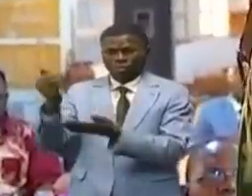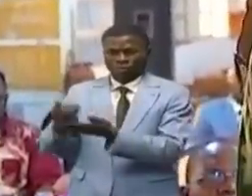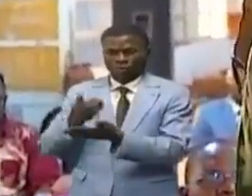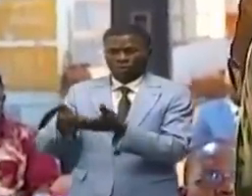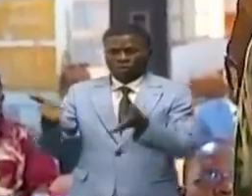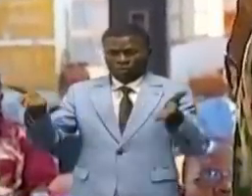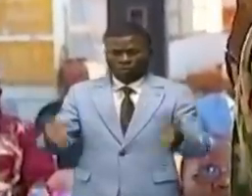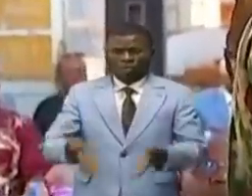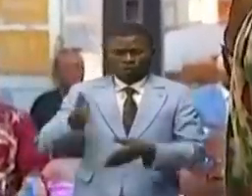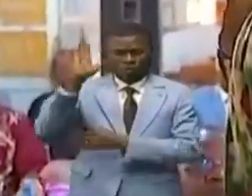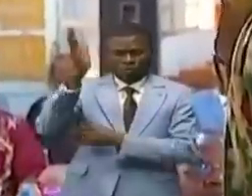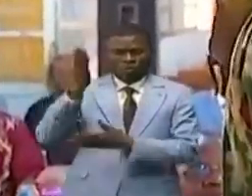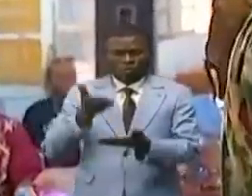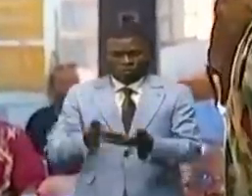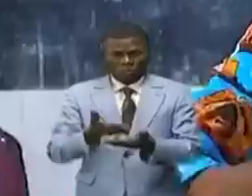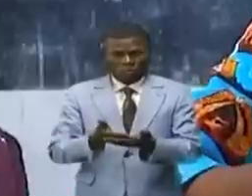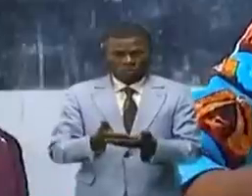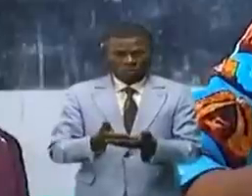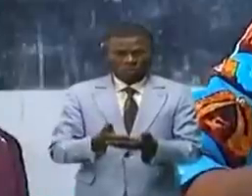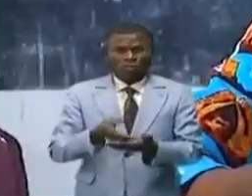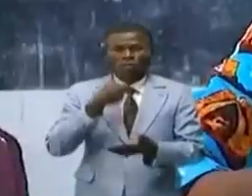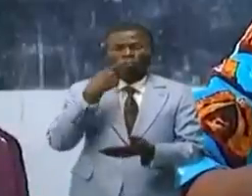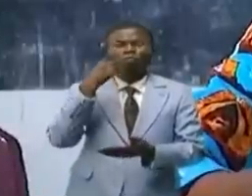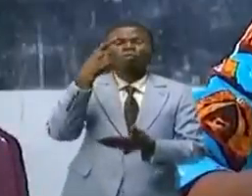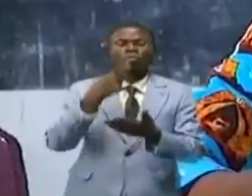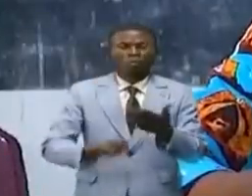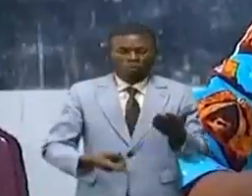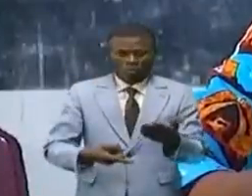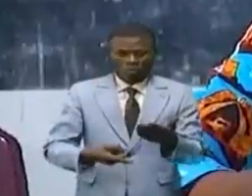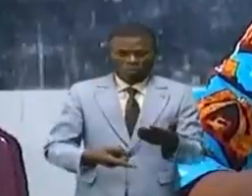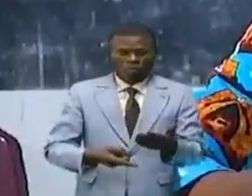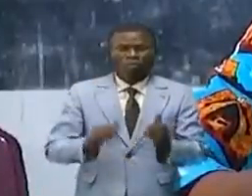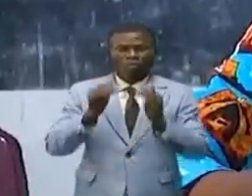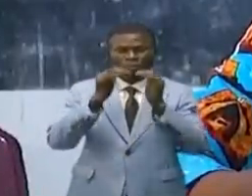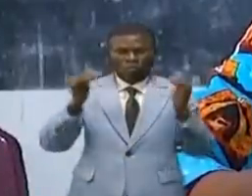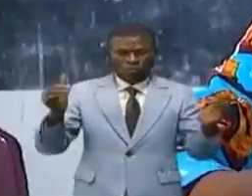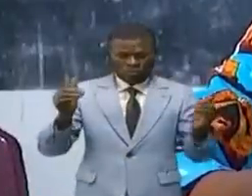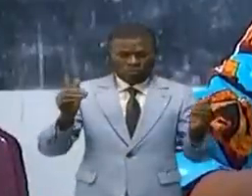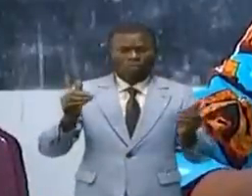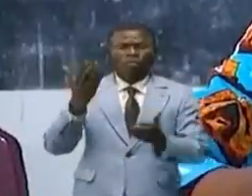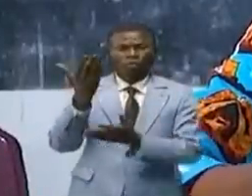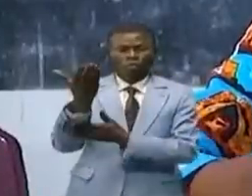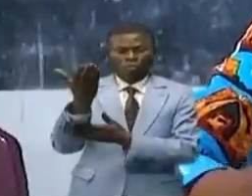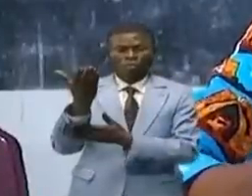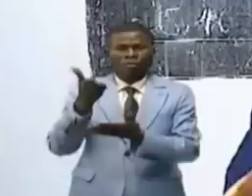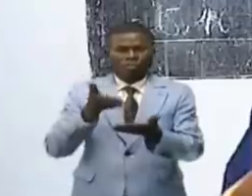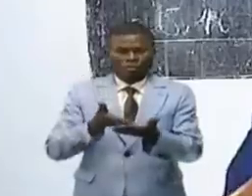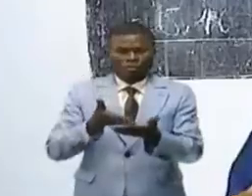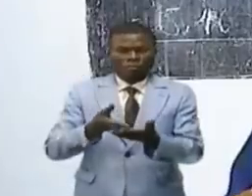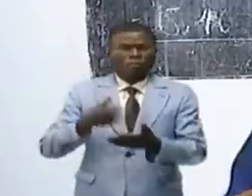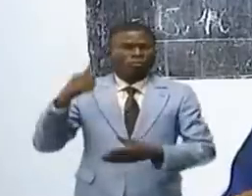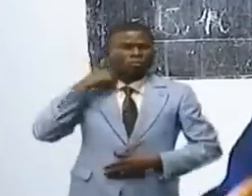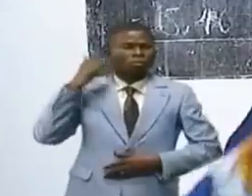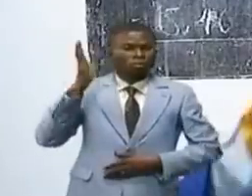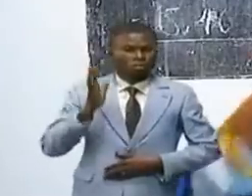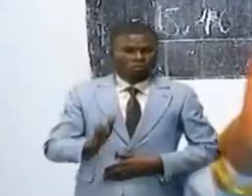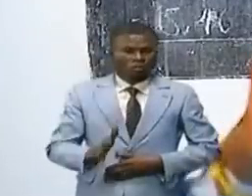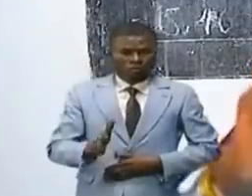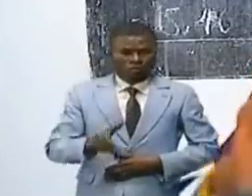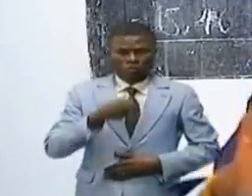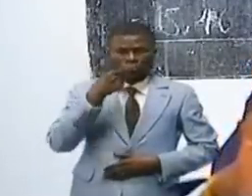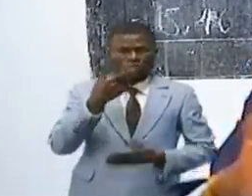grande séance de conférence ces points ont été abordés par la baie Guy José l'État les doctorants Albert